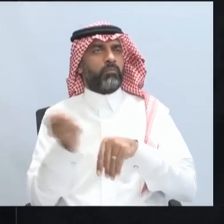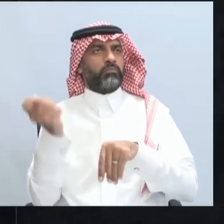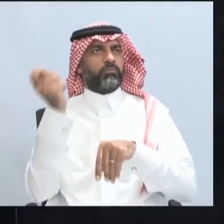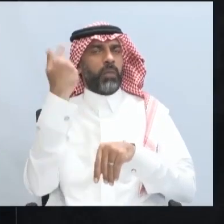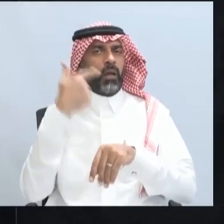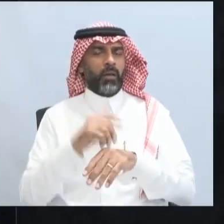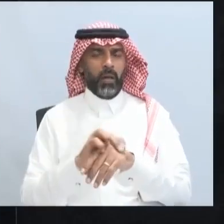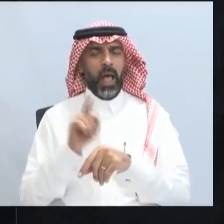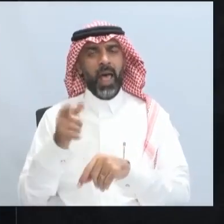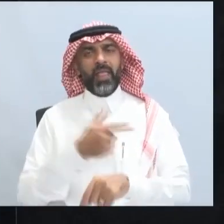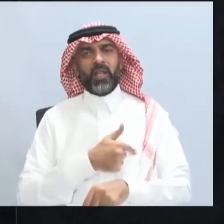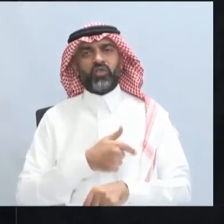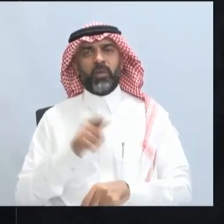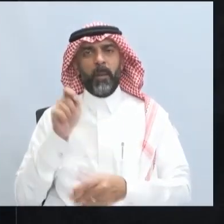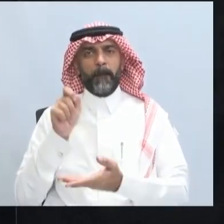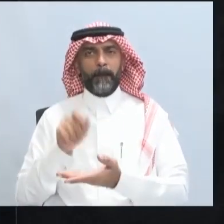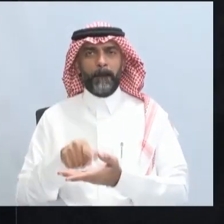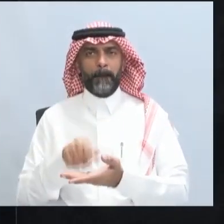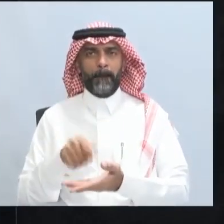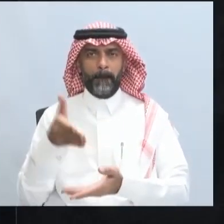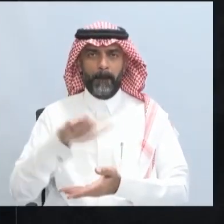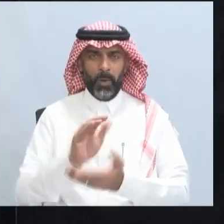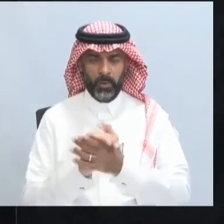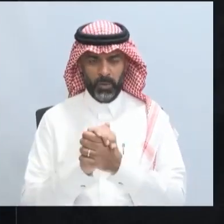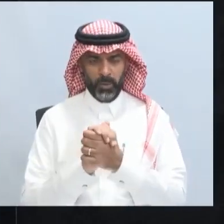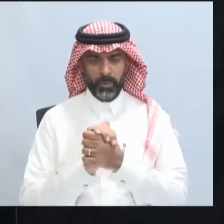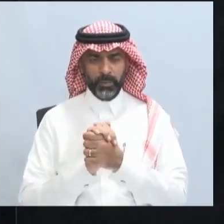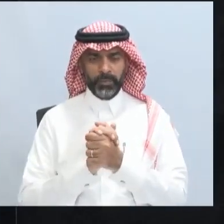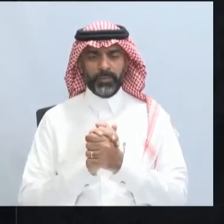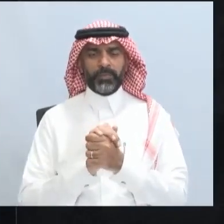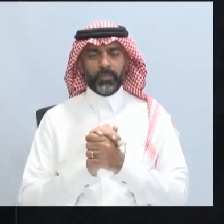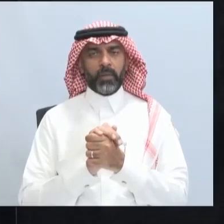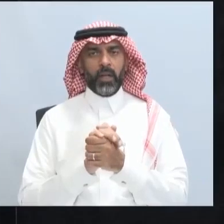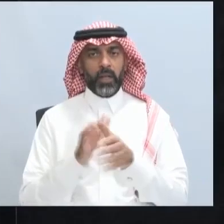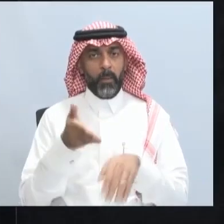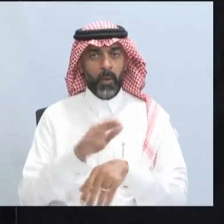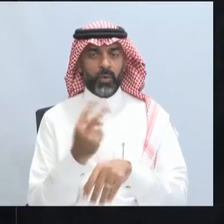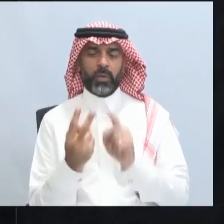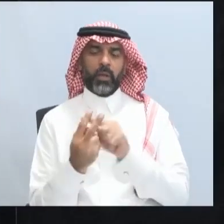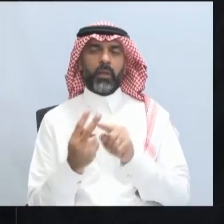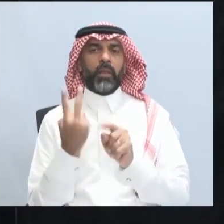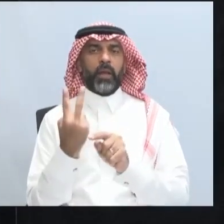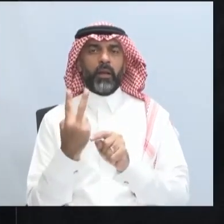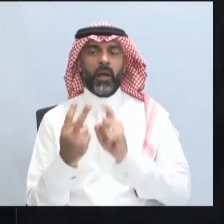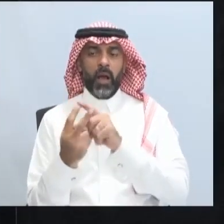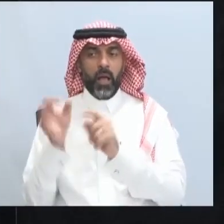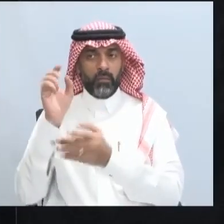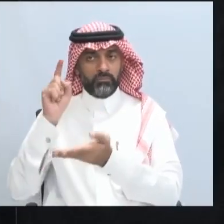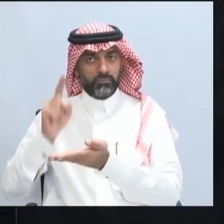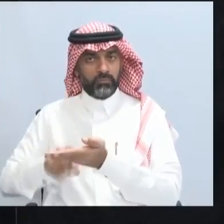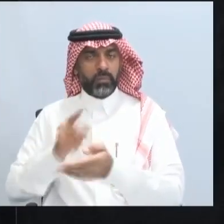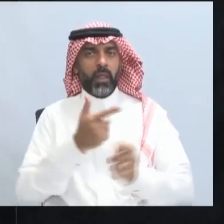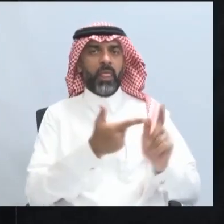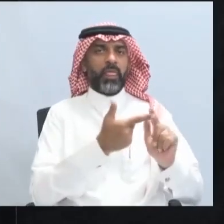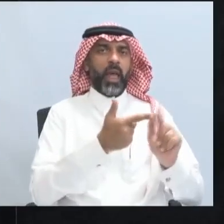بالموت والنظر الى هاتين الحالتين وهي الموت الحقيقي والموت الحكمي والفرق